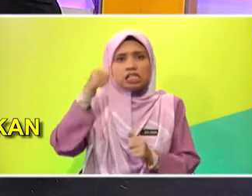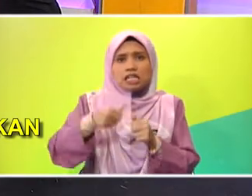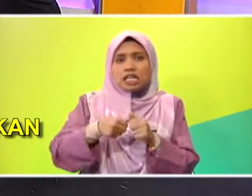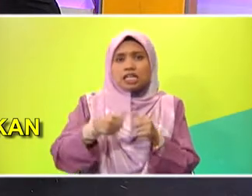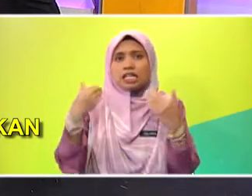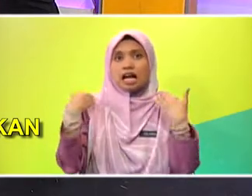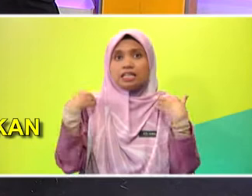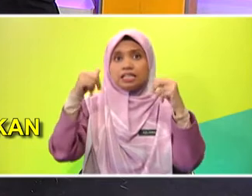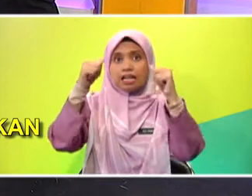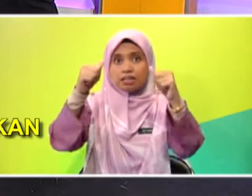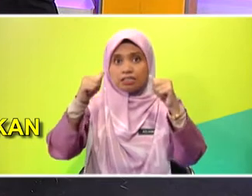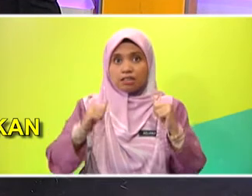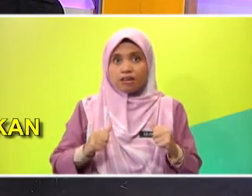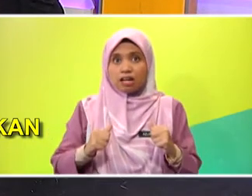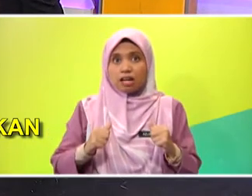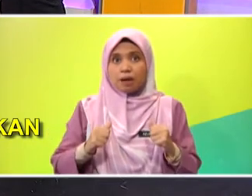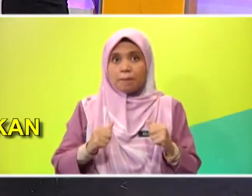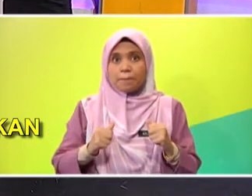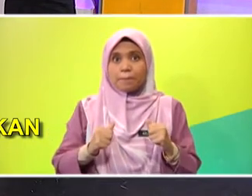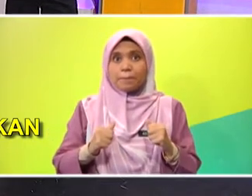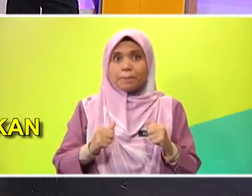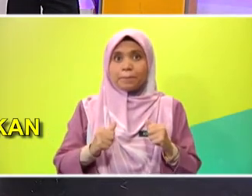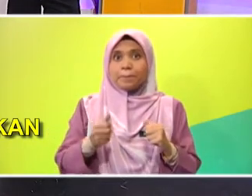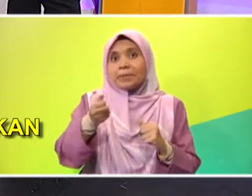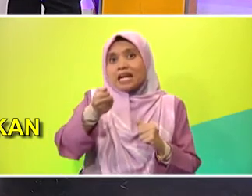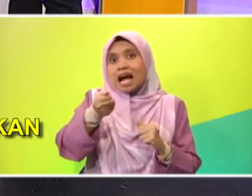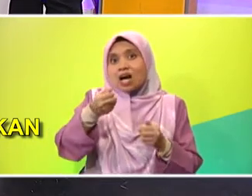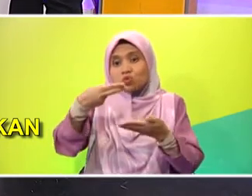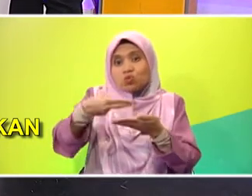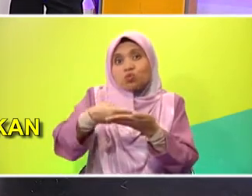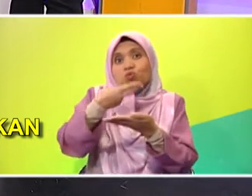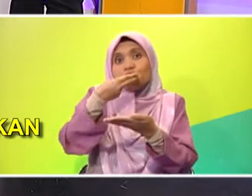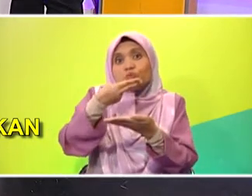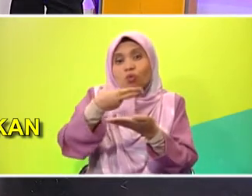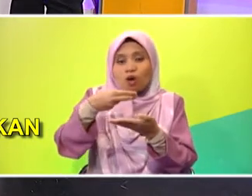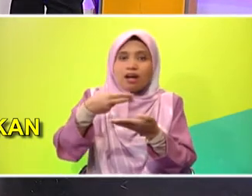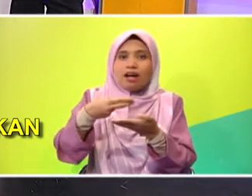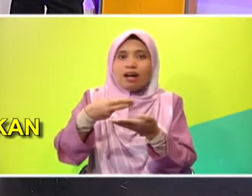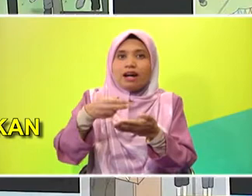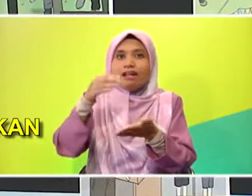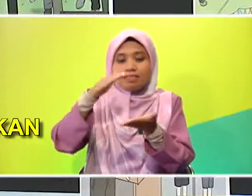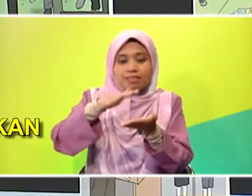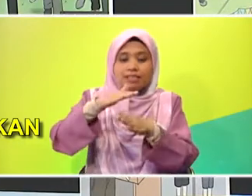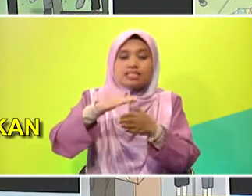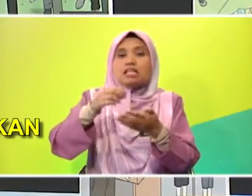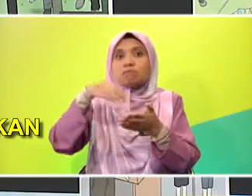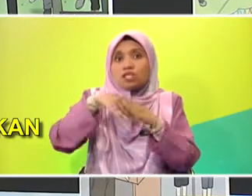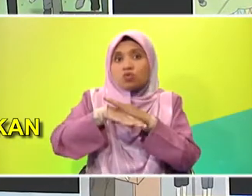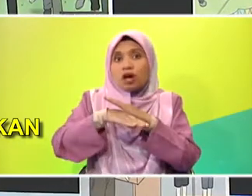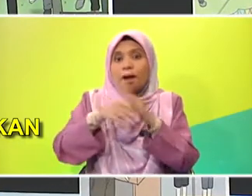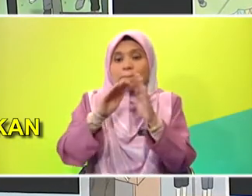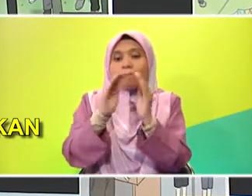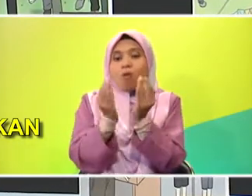acara pegang sudo dan lepas tu keatasnya bola pingpong yinhe lari ke